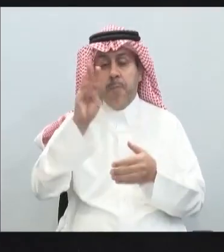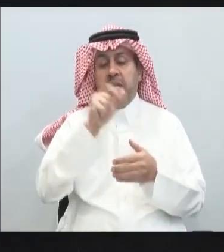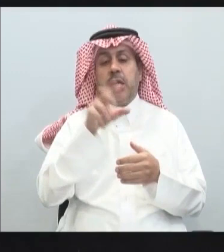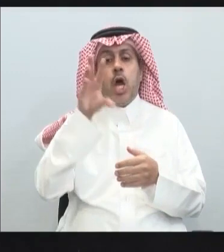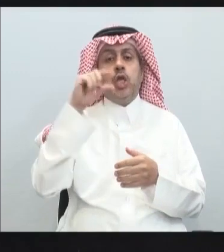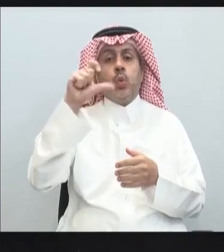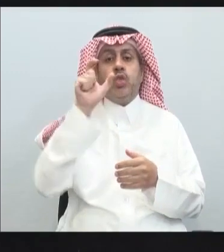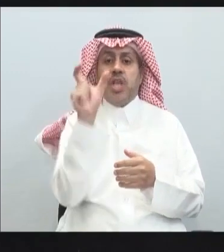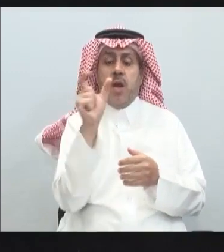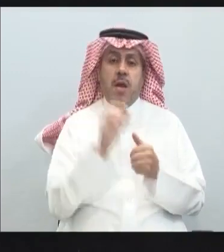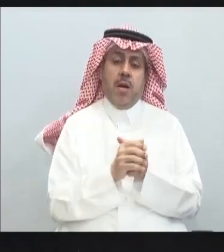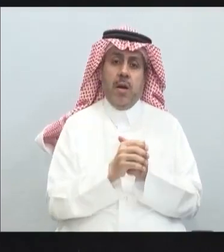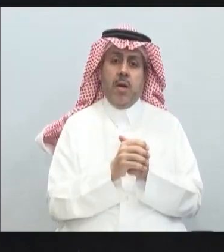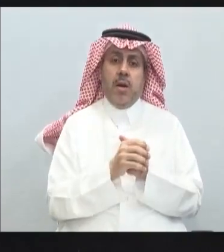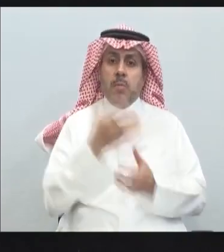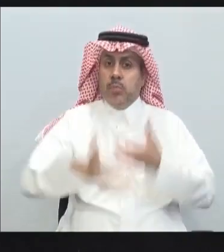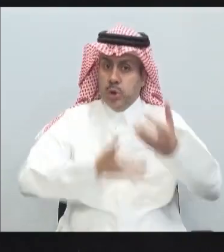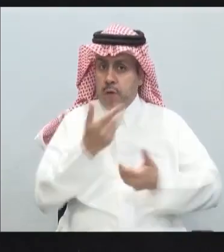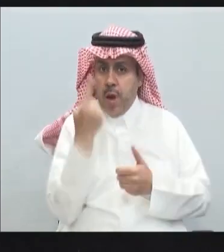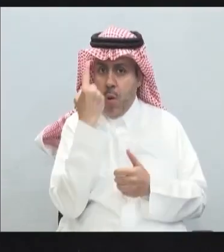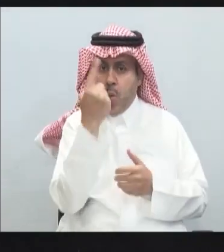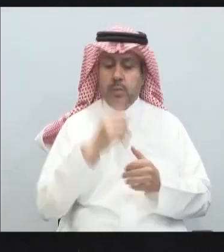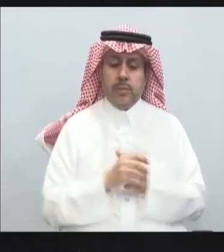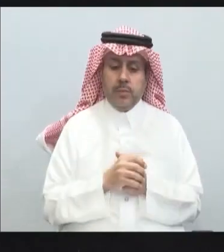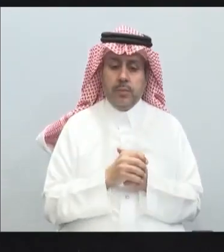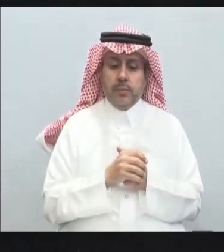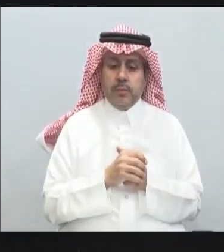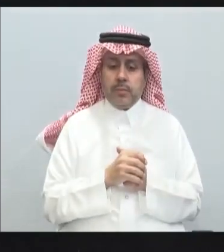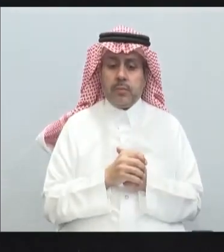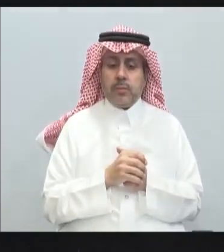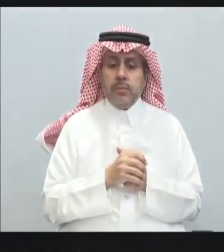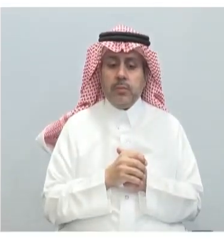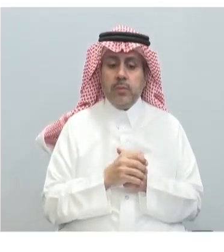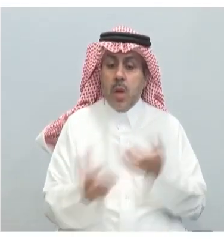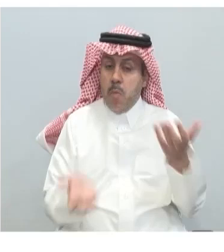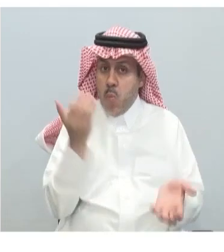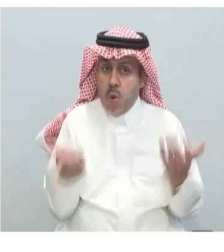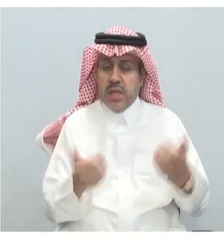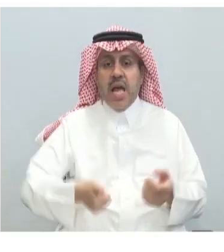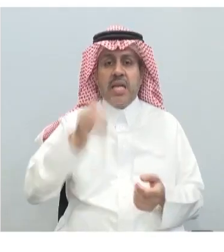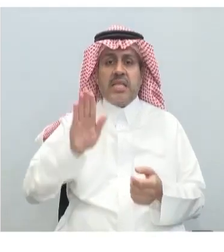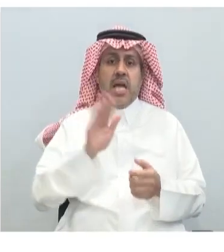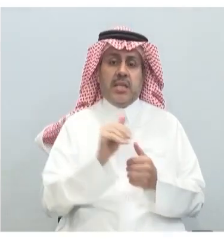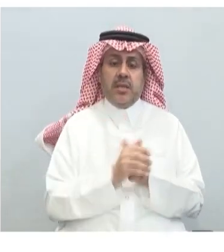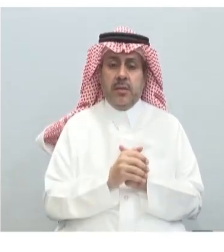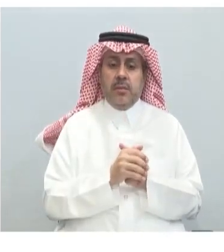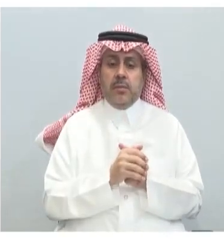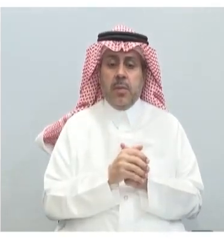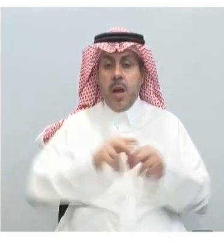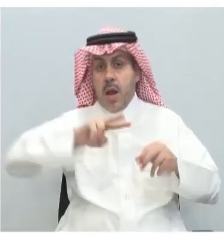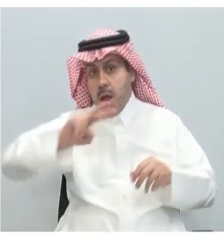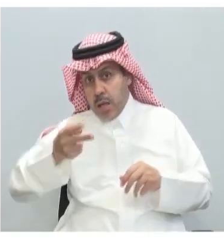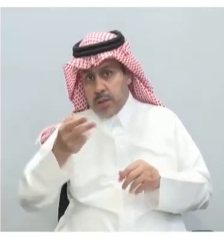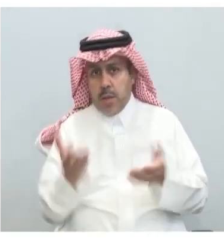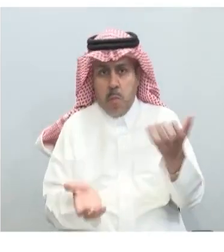ولكنه هو احد المواد المتفاعله احد المواد المتفاعله في المعادله الاساسيه لذلك سنعك